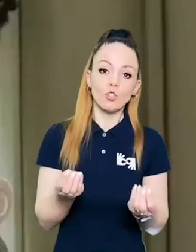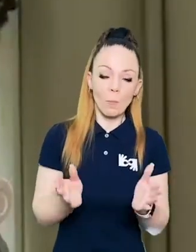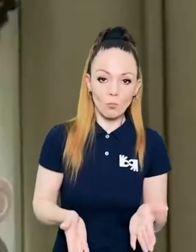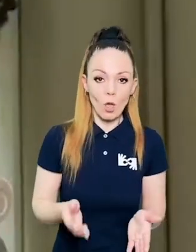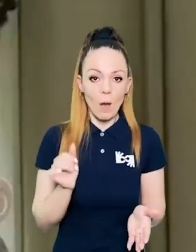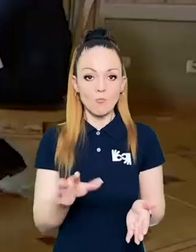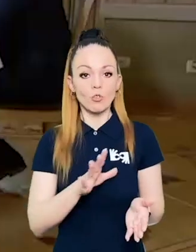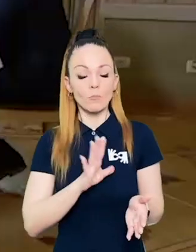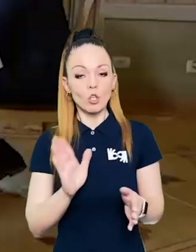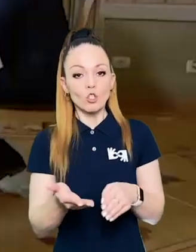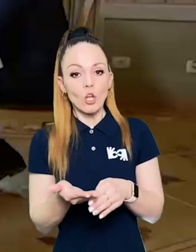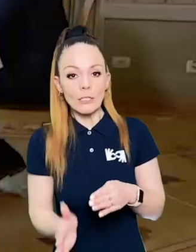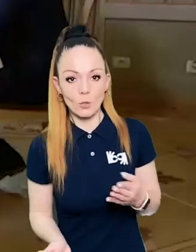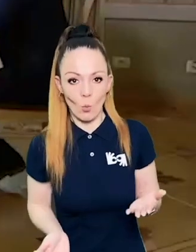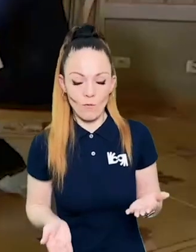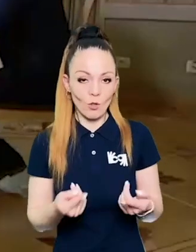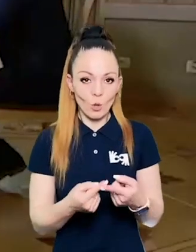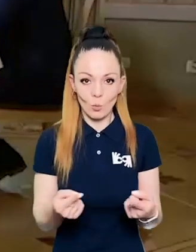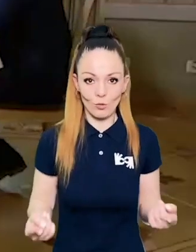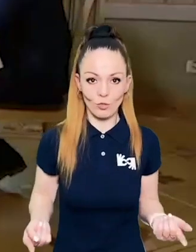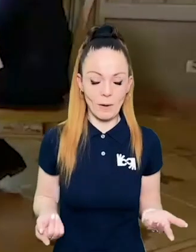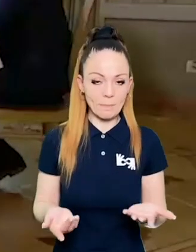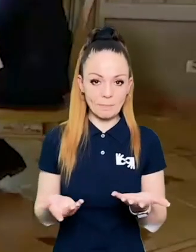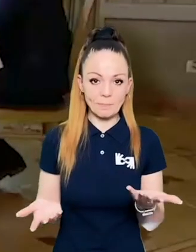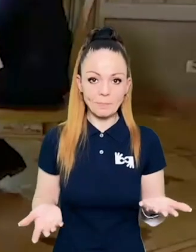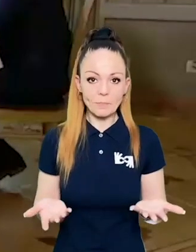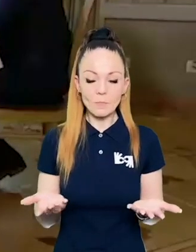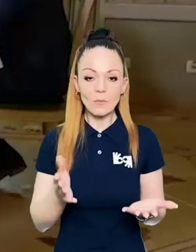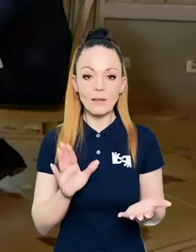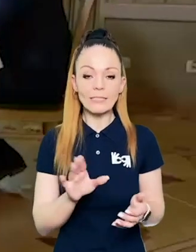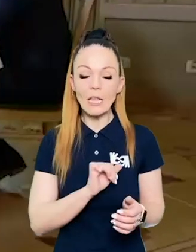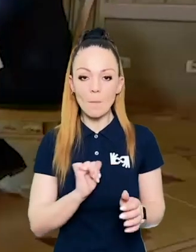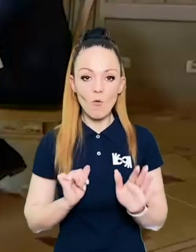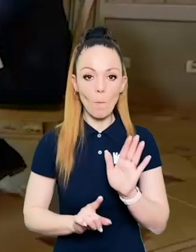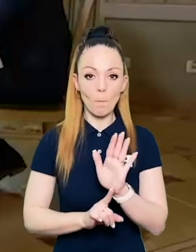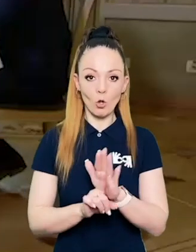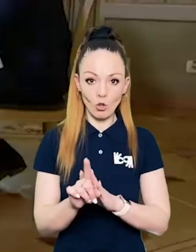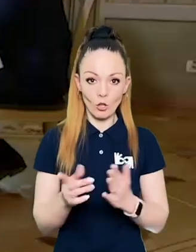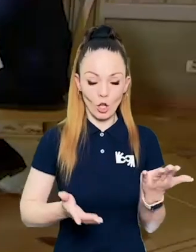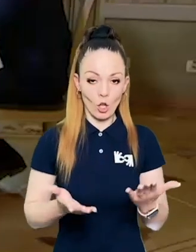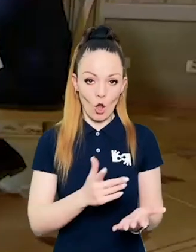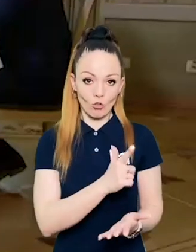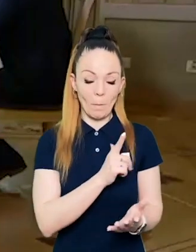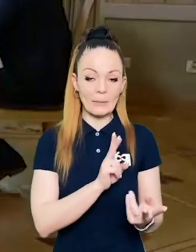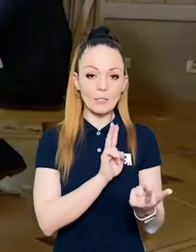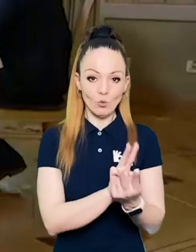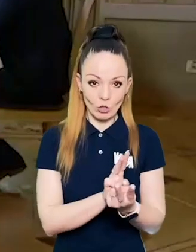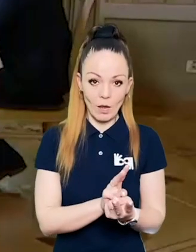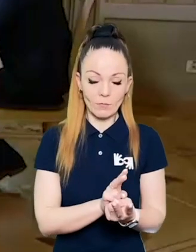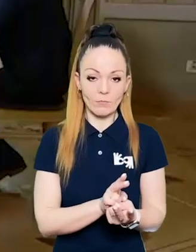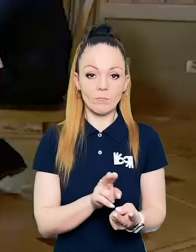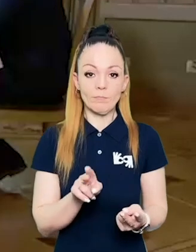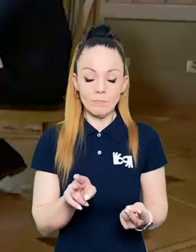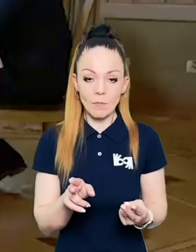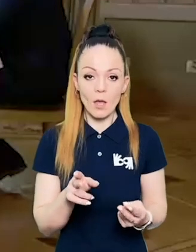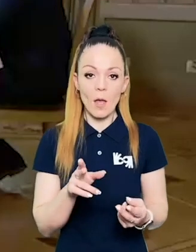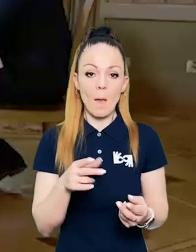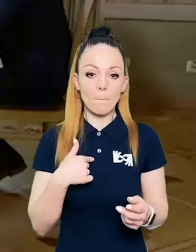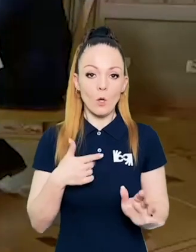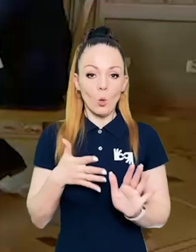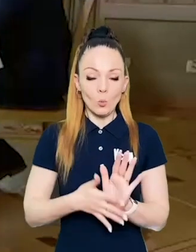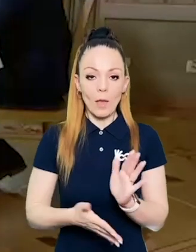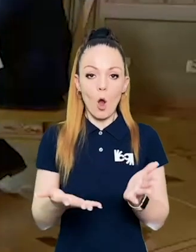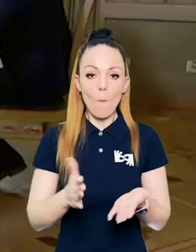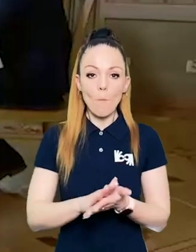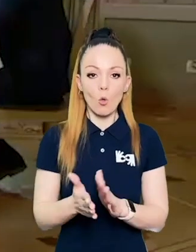ще буде. Ми не знаємо. Може буде частково. Тощо. В самому початку, якщо б ми зустрічались, ми розуміємо, в